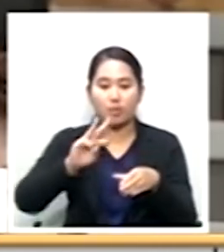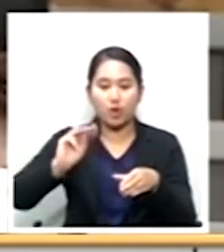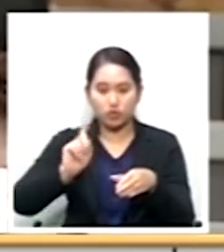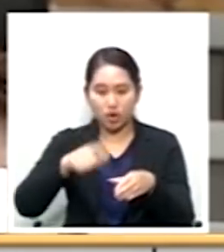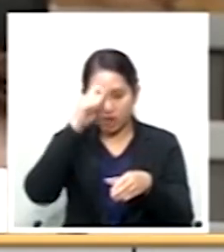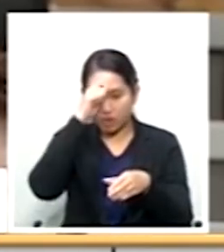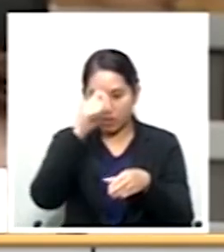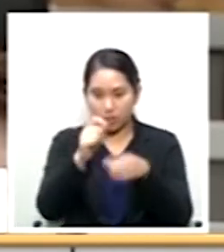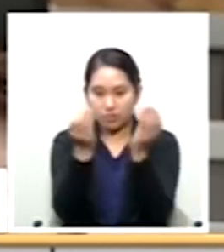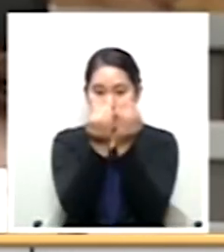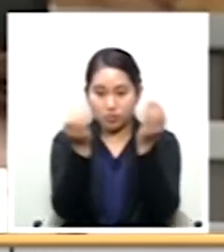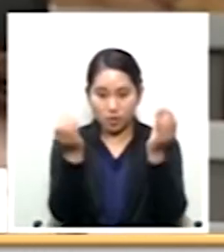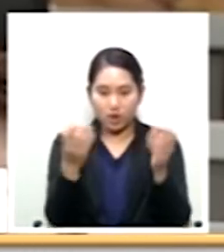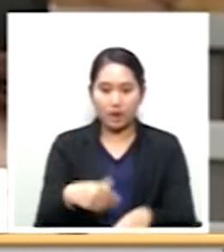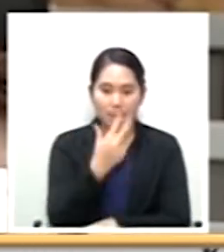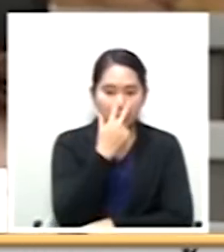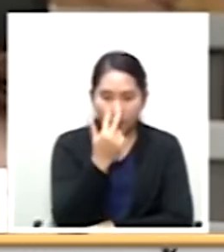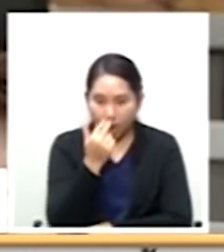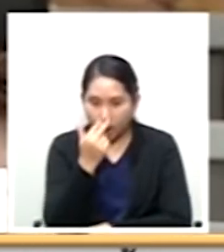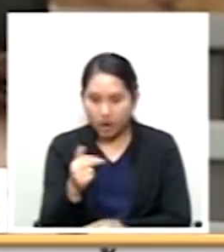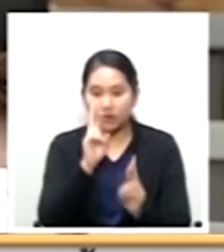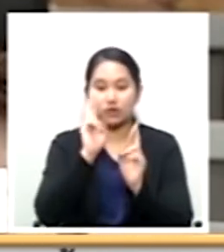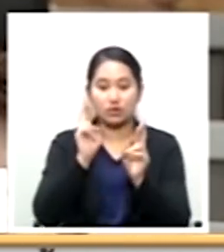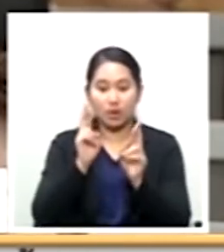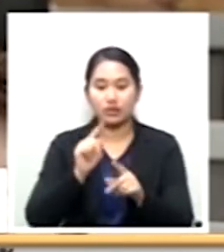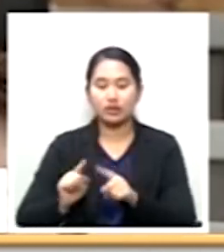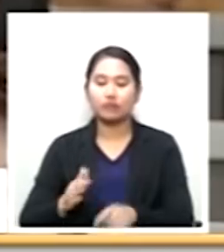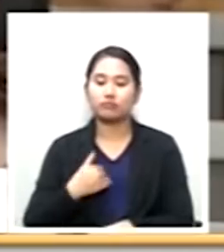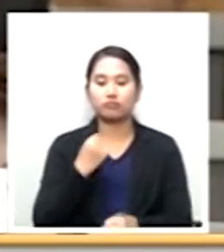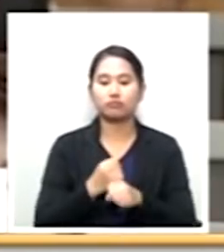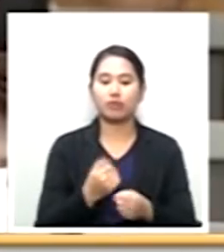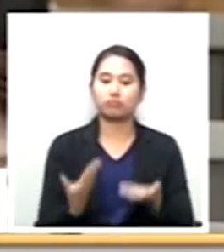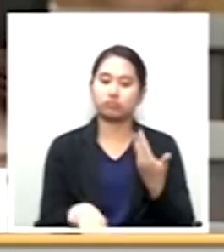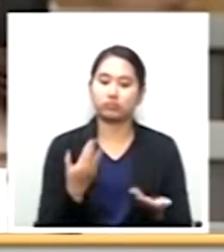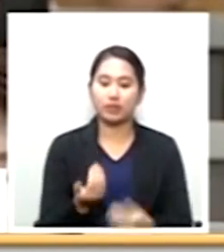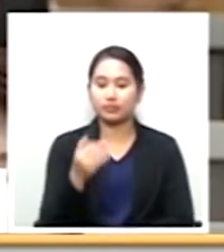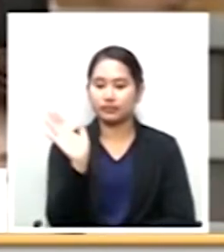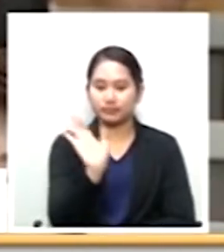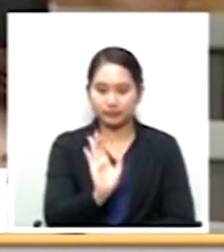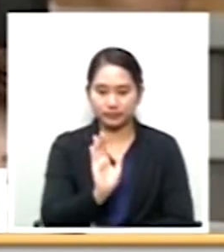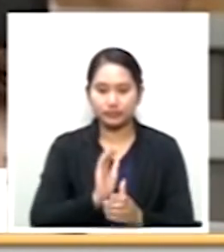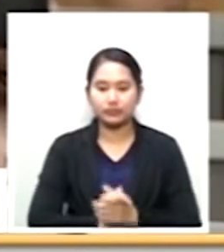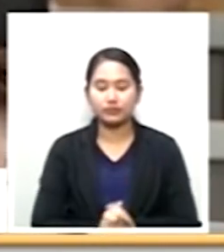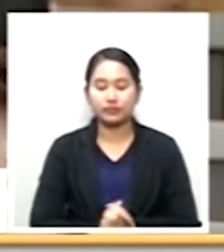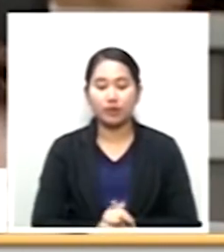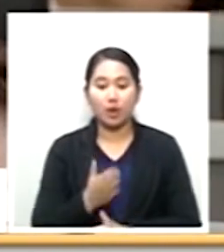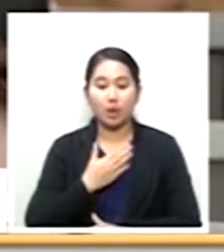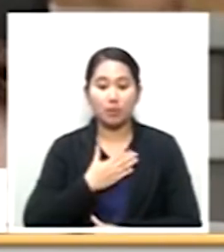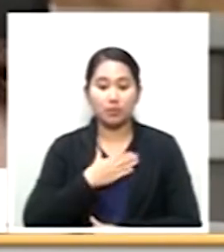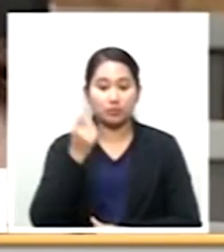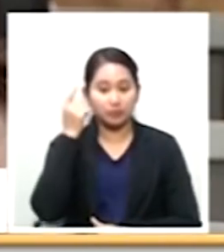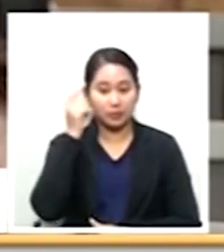ญและระมัดระวังรอบคอบกว่าเดิมมิใช่อยากจะทำอะไรก็ทำนะครับผมเห็นว่